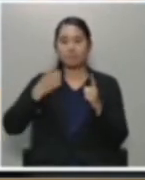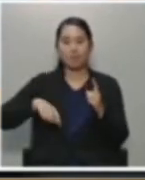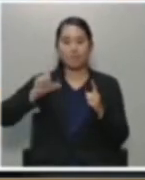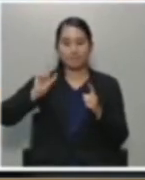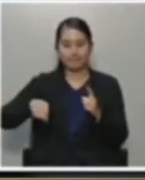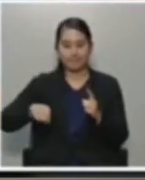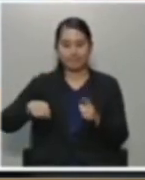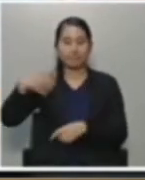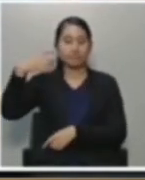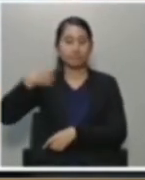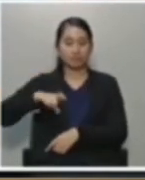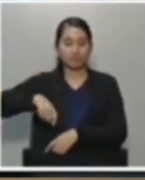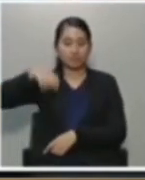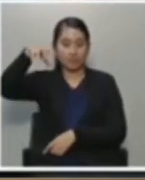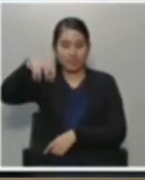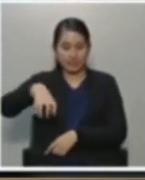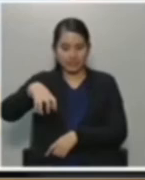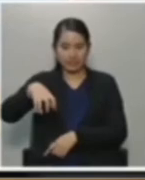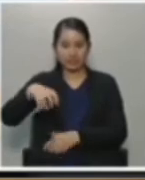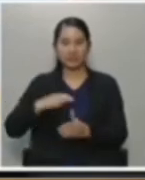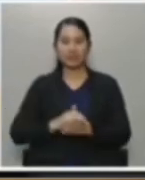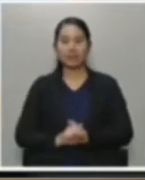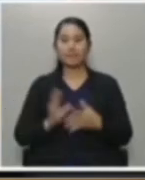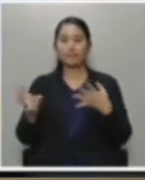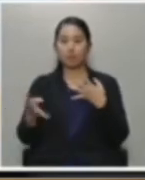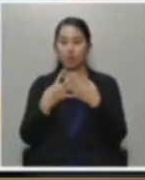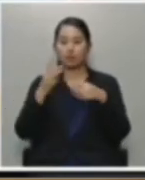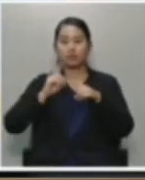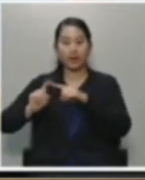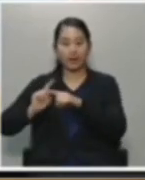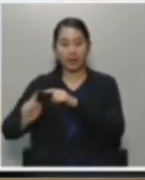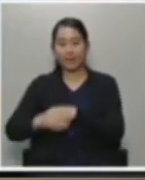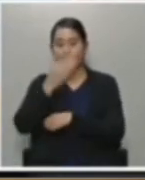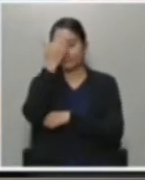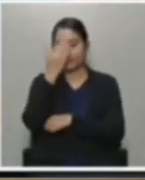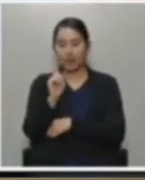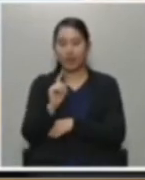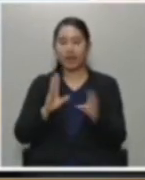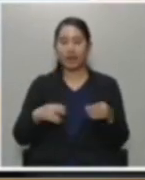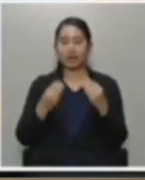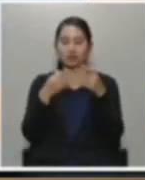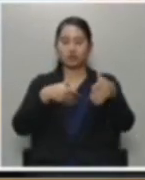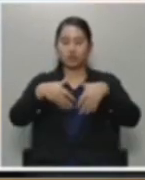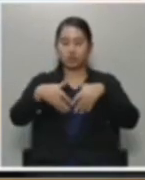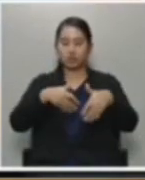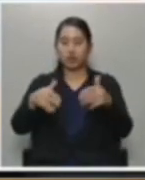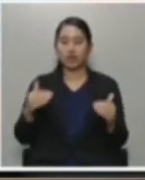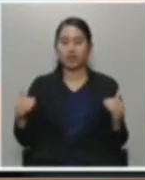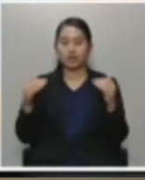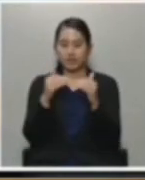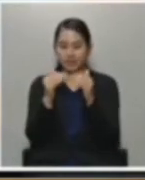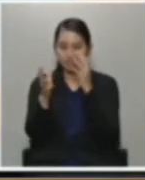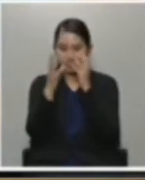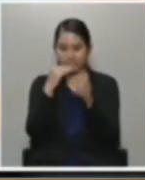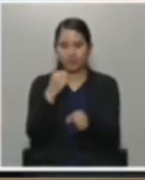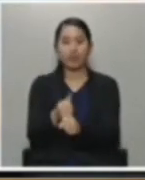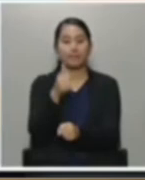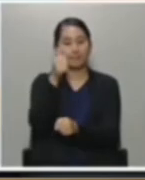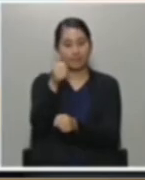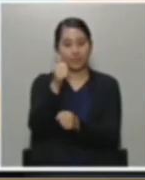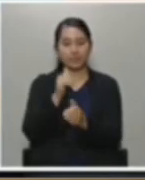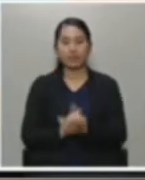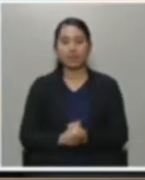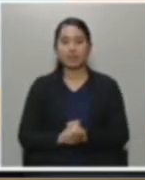าลตลอดจนชั้นราชทัณฑ์นะครับเพื่อที่จะให้ประชาชนได้เข้าถึงอย่างทั่วถึงแต่สิ่งหนึ่ง